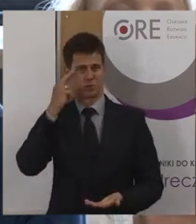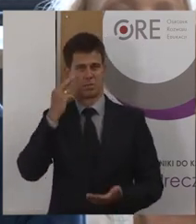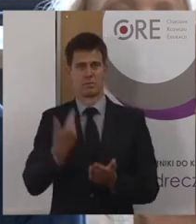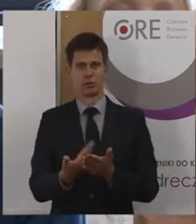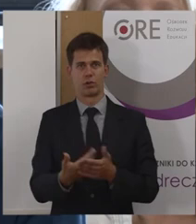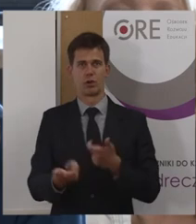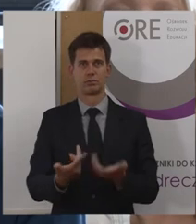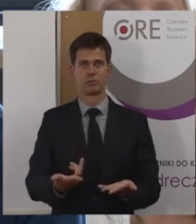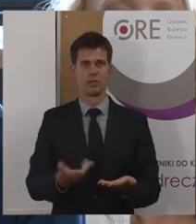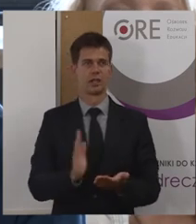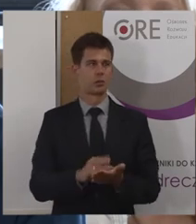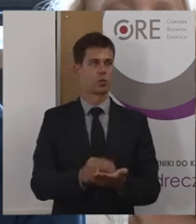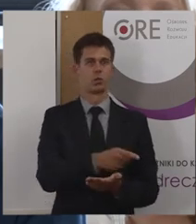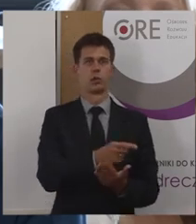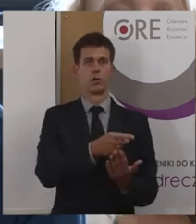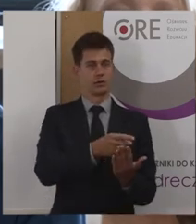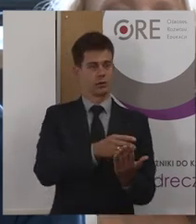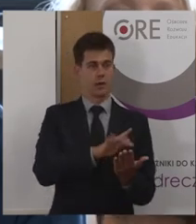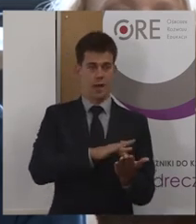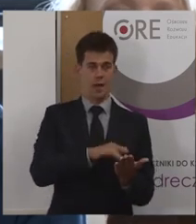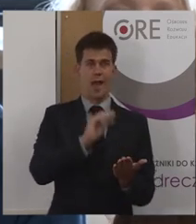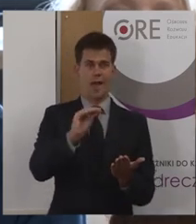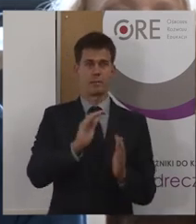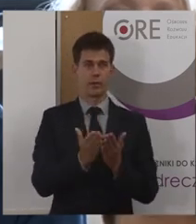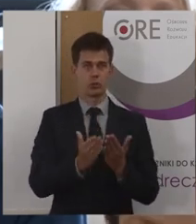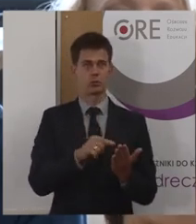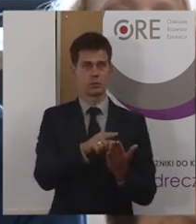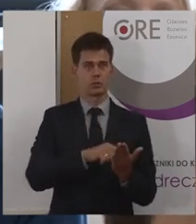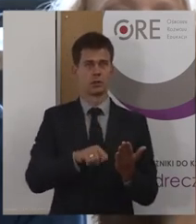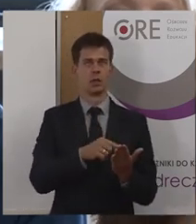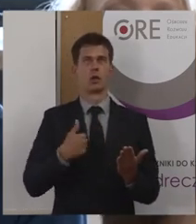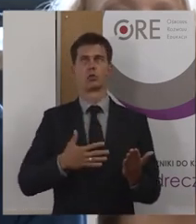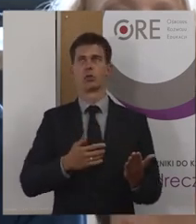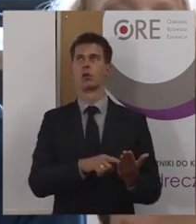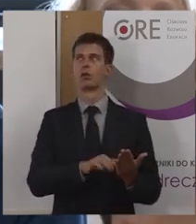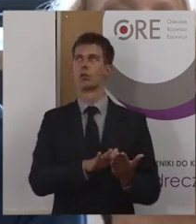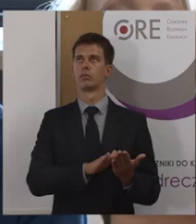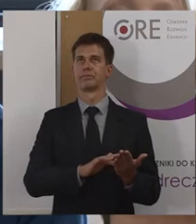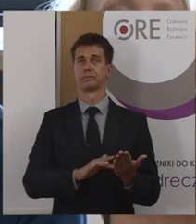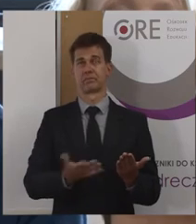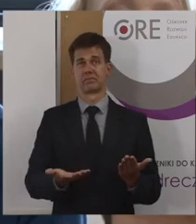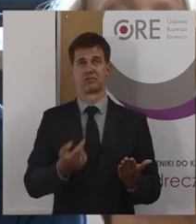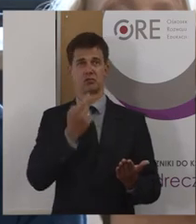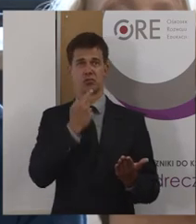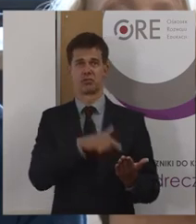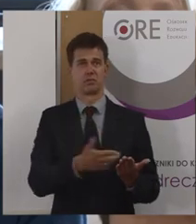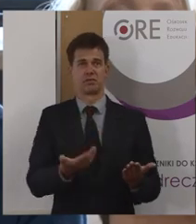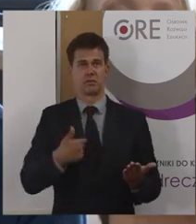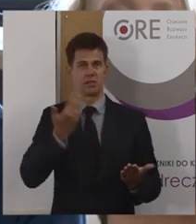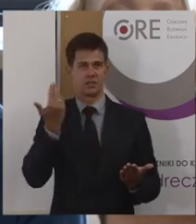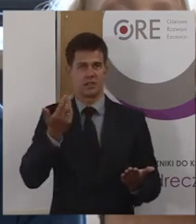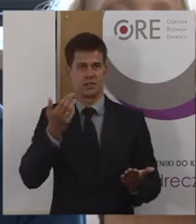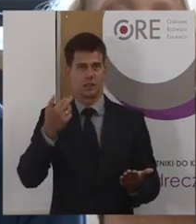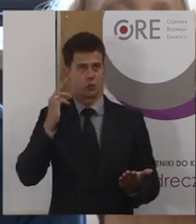nieporozumienie. Myślę, że mapy, to zależy na jakim jesteśmy etapie edukacji, tak? Ale jeśli mówimy o tej